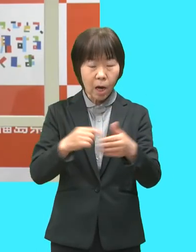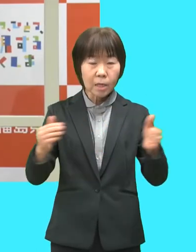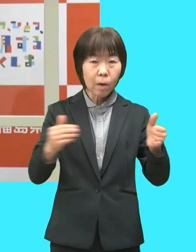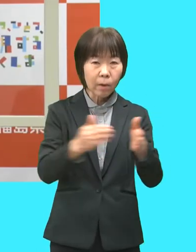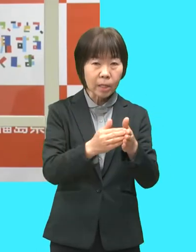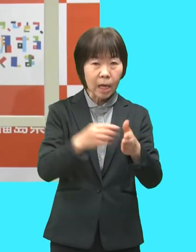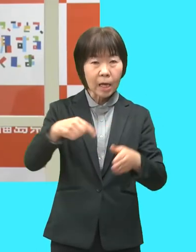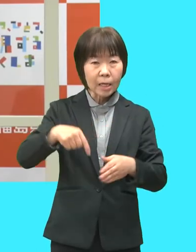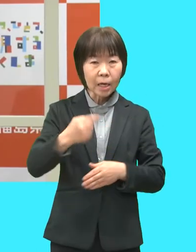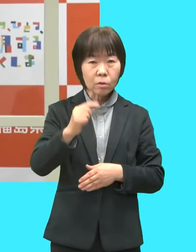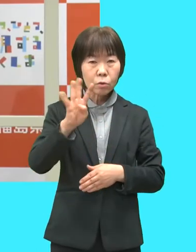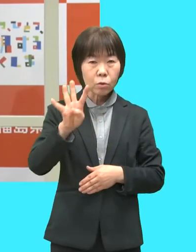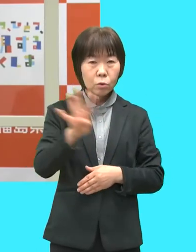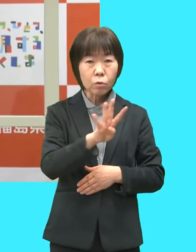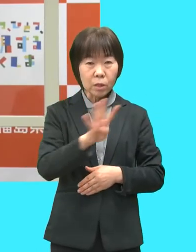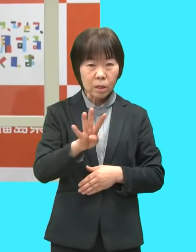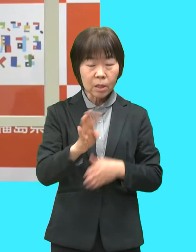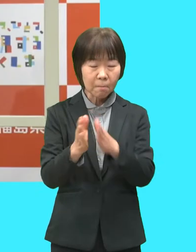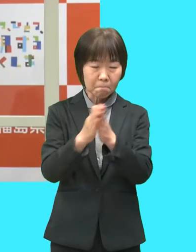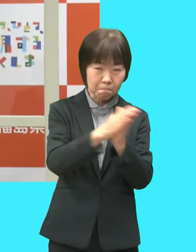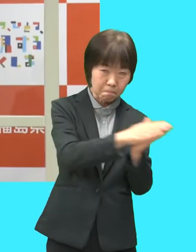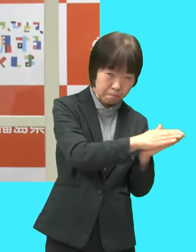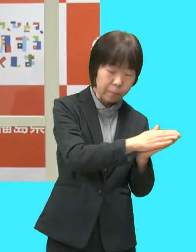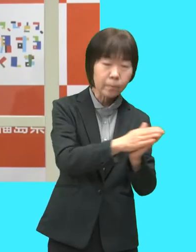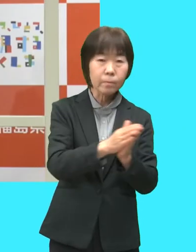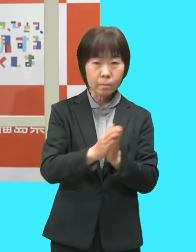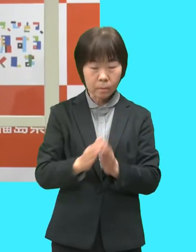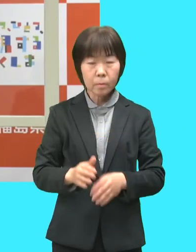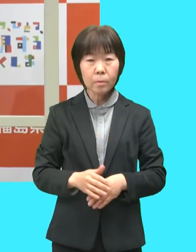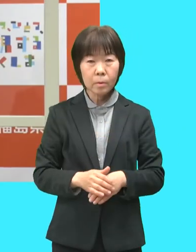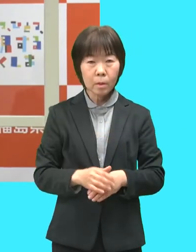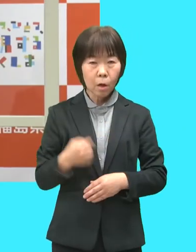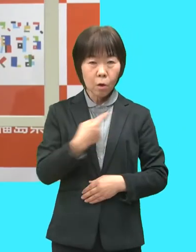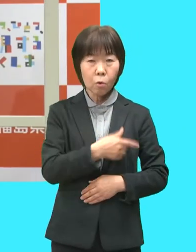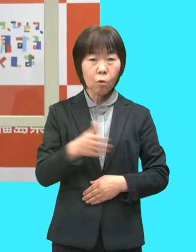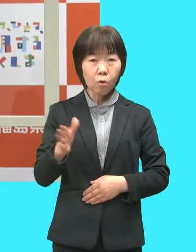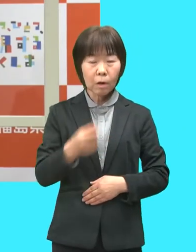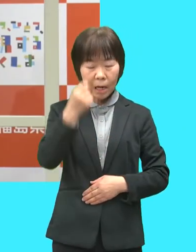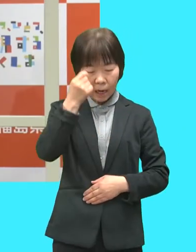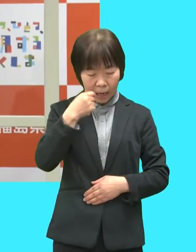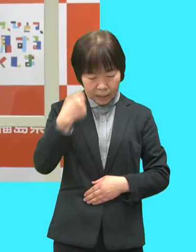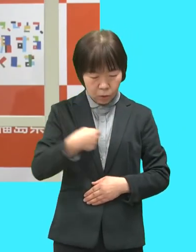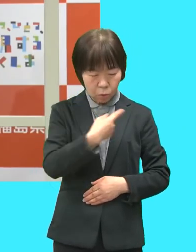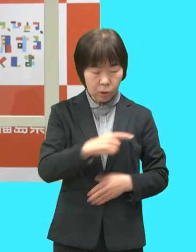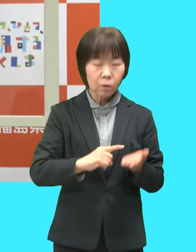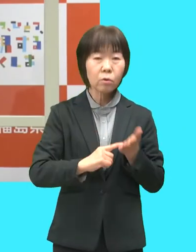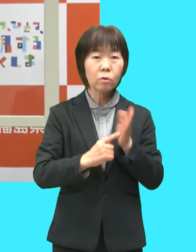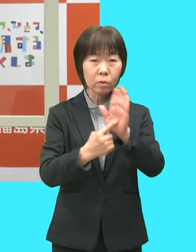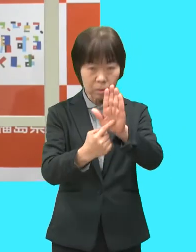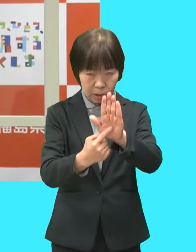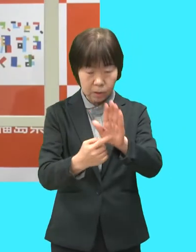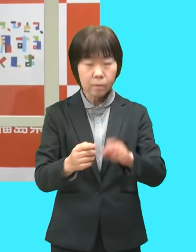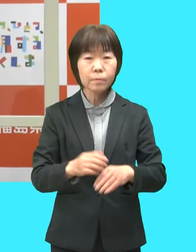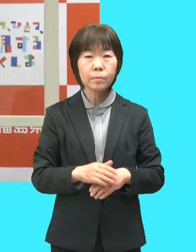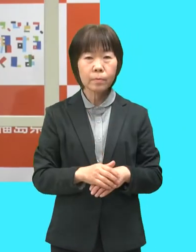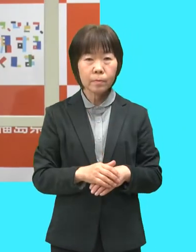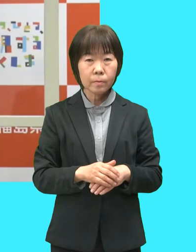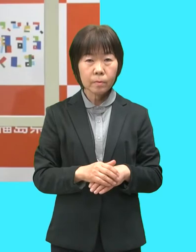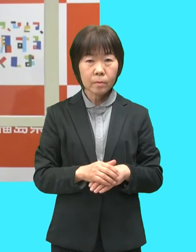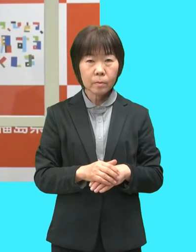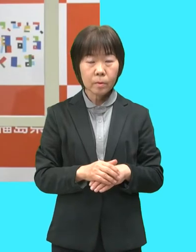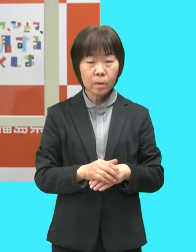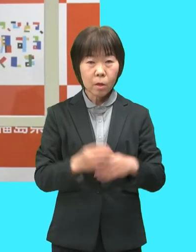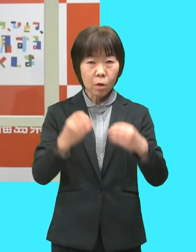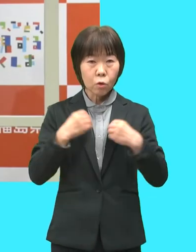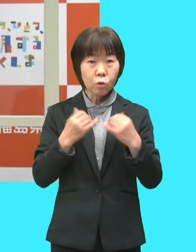まで104名の方が亡くなられております。心から哀悼の意を表します。陽性